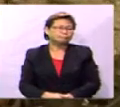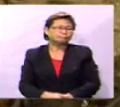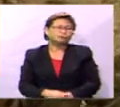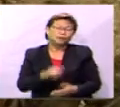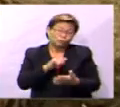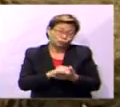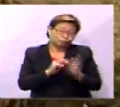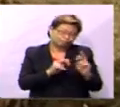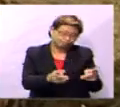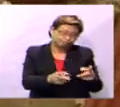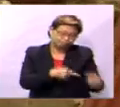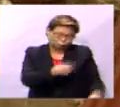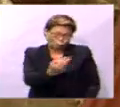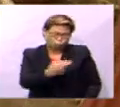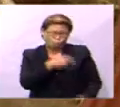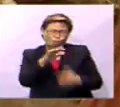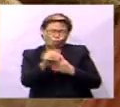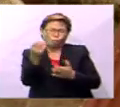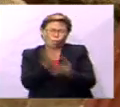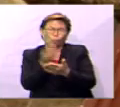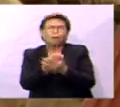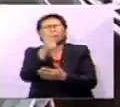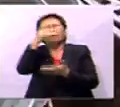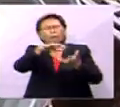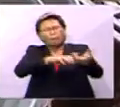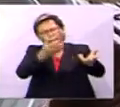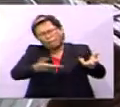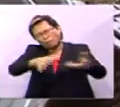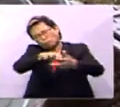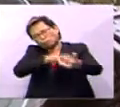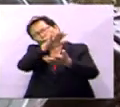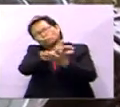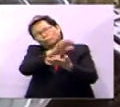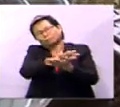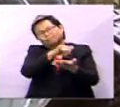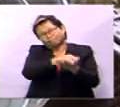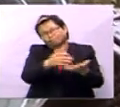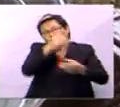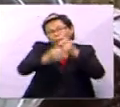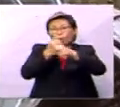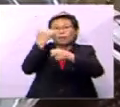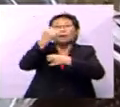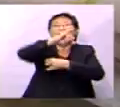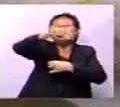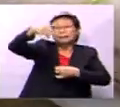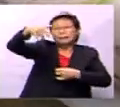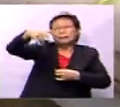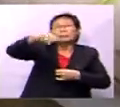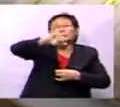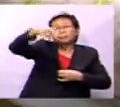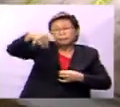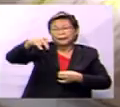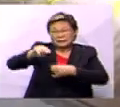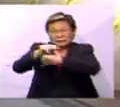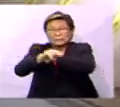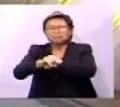Keadaan itu juga menyebabkan kerugian jutaan ringgit kerana kerosakan harta benda sekolah yang terjejas. Tahun lepas, Jabatan Pendidikan Negeri